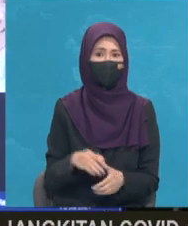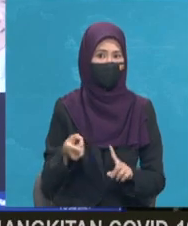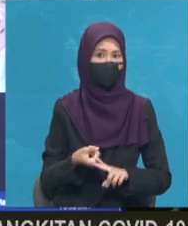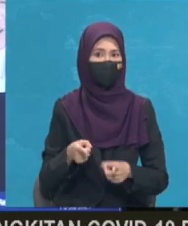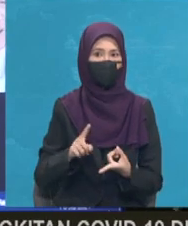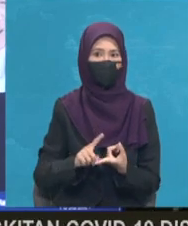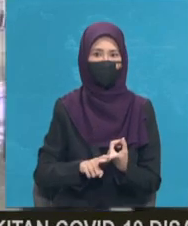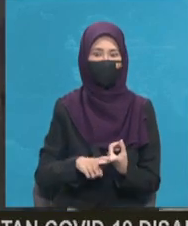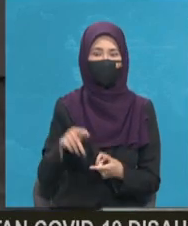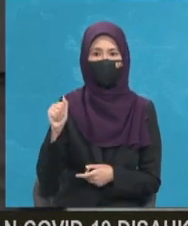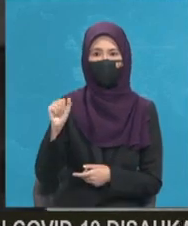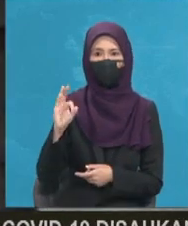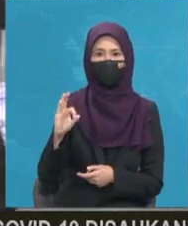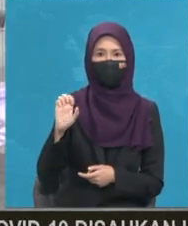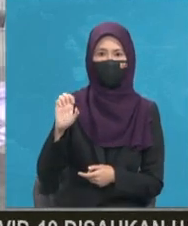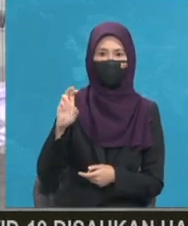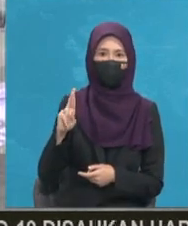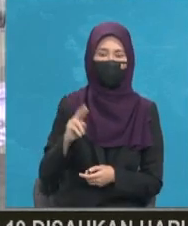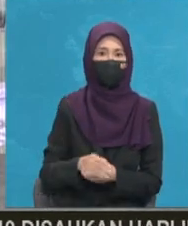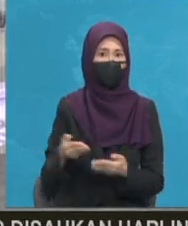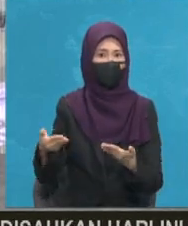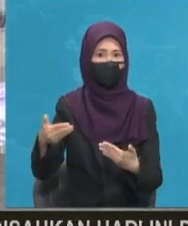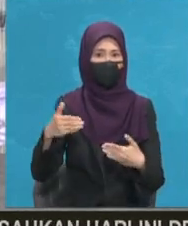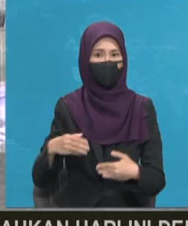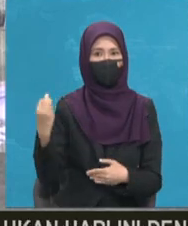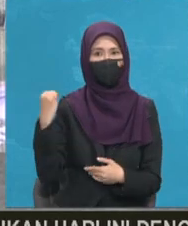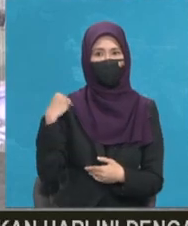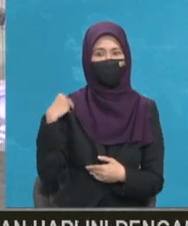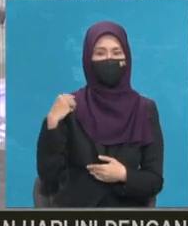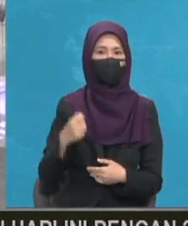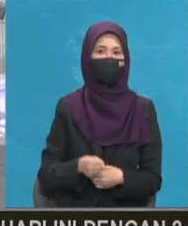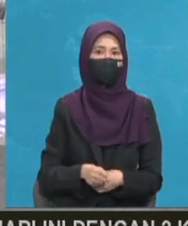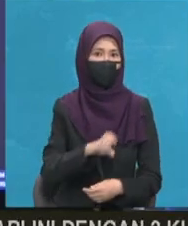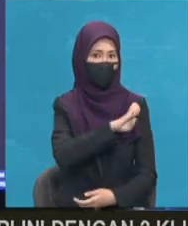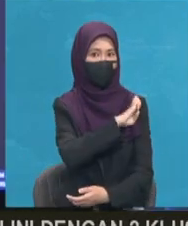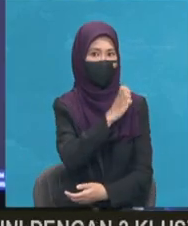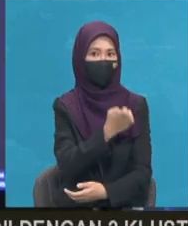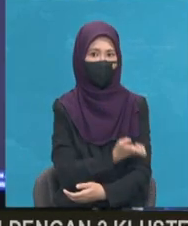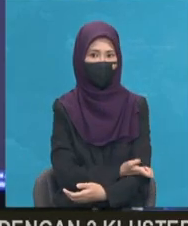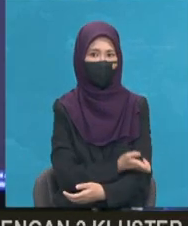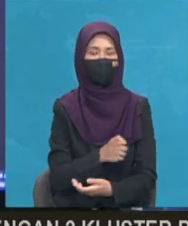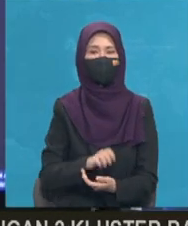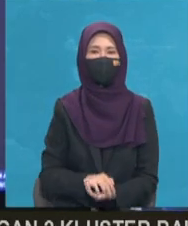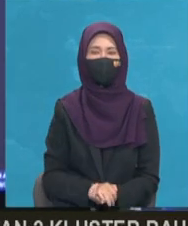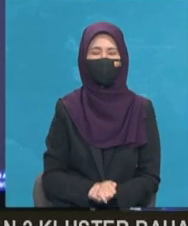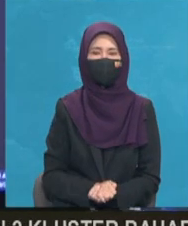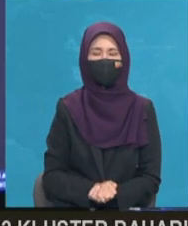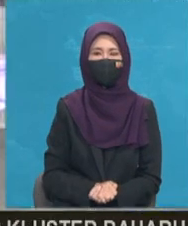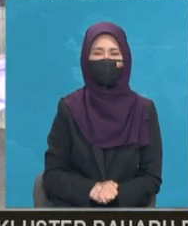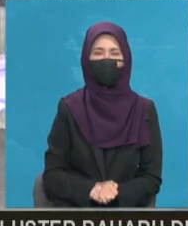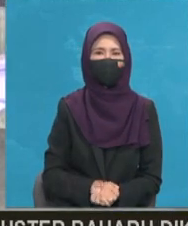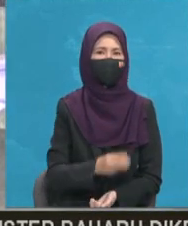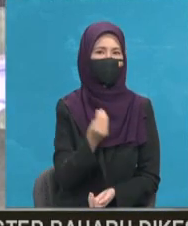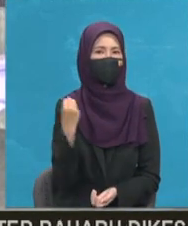format terbilang Aveo diterima oleh menteri tenaga manakala para penerima Anugerah bahkan hormat Aveo antaranya Menteri